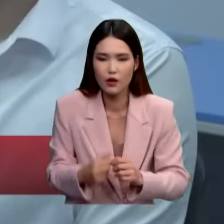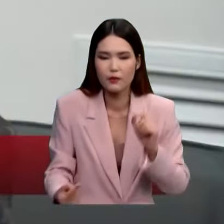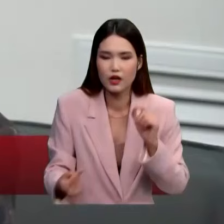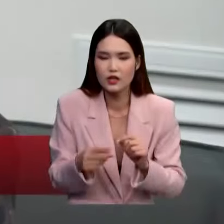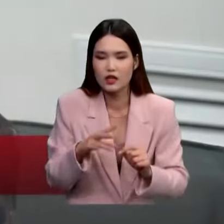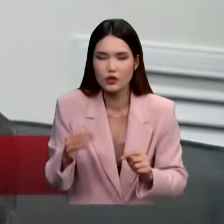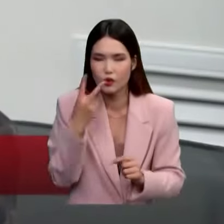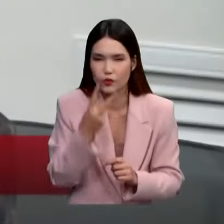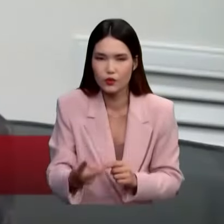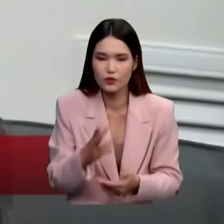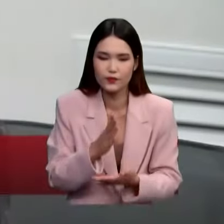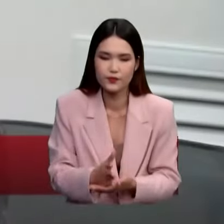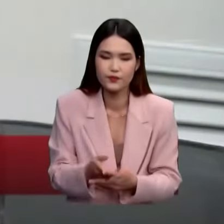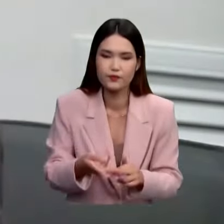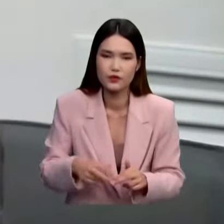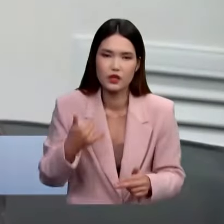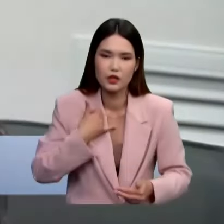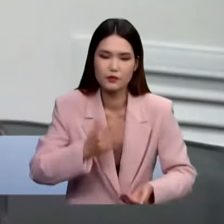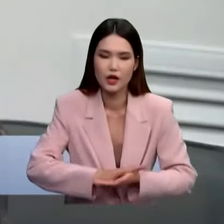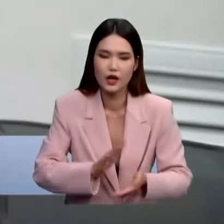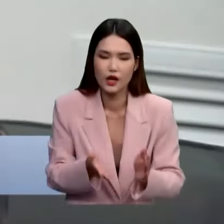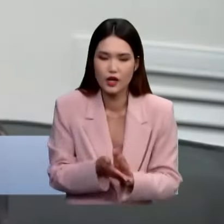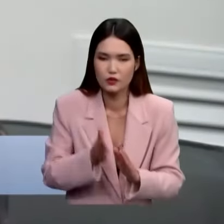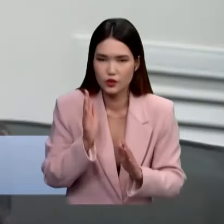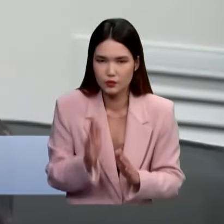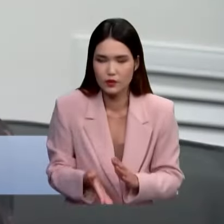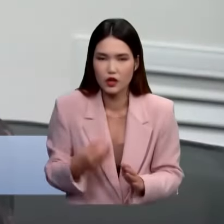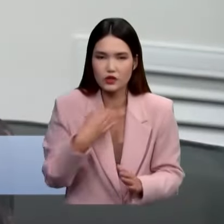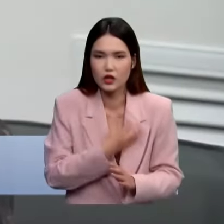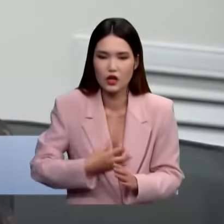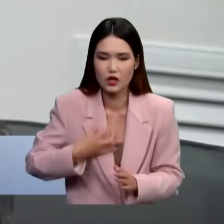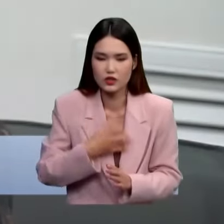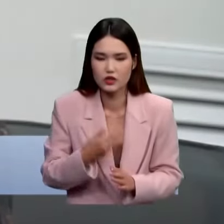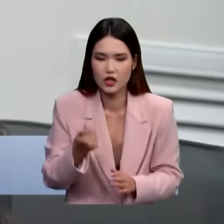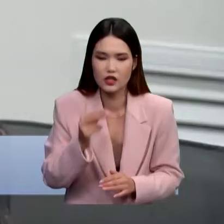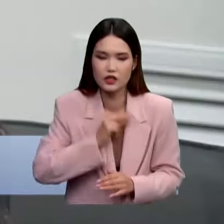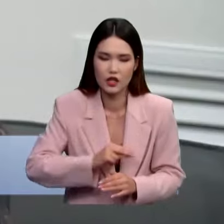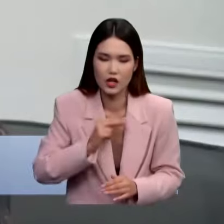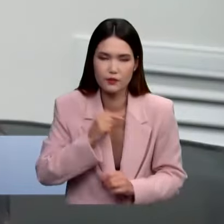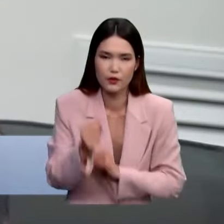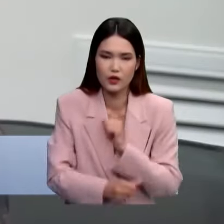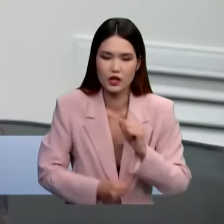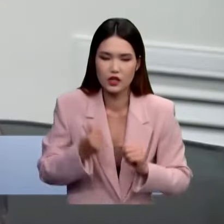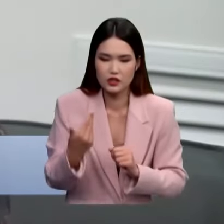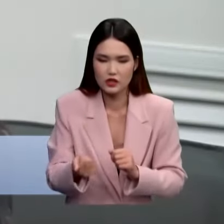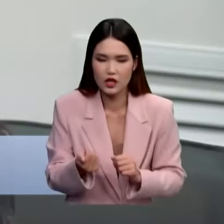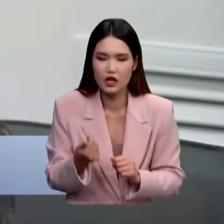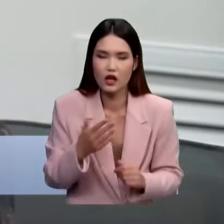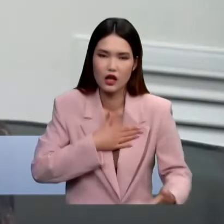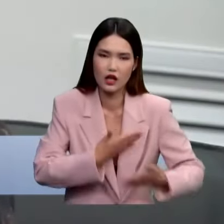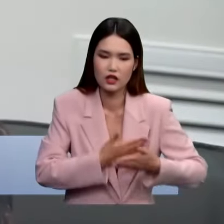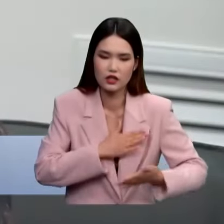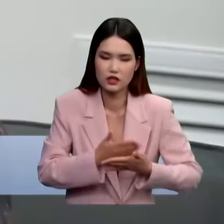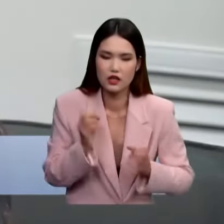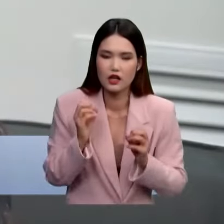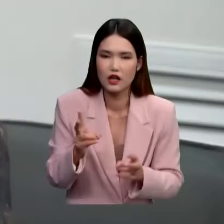им. Это, во-первых, договора с соцпартнером. Основный, один из основных. Материальные ресурсы, то есть оснащение,